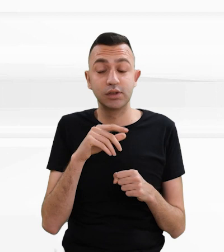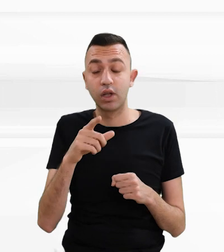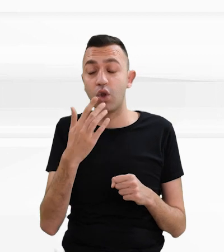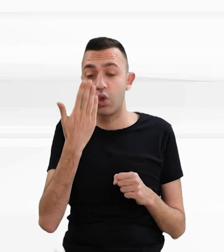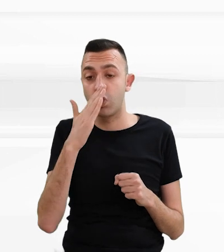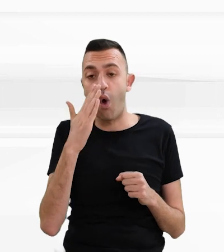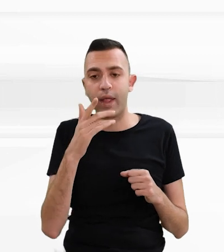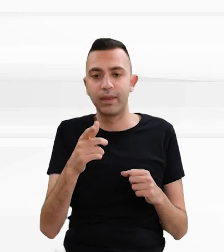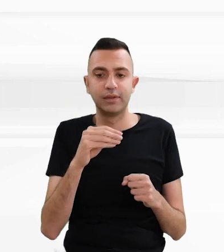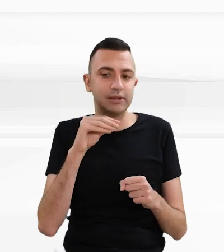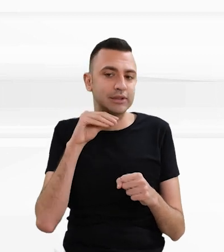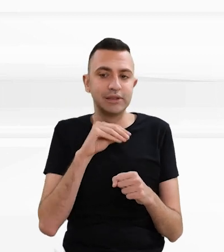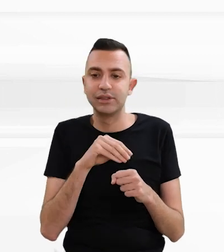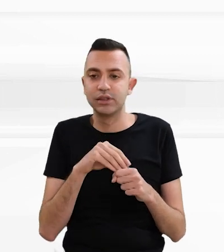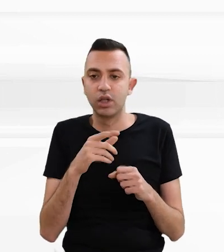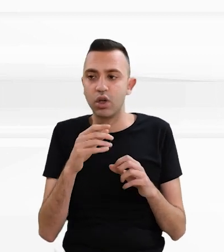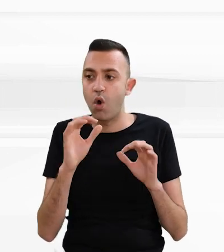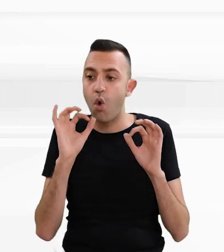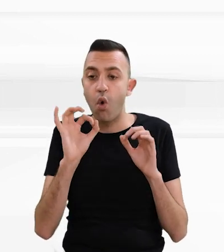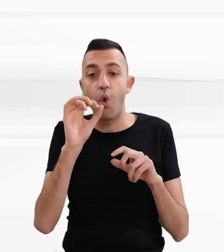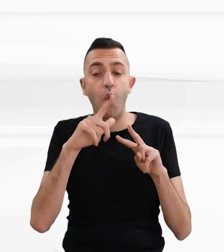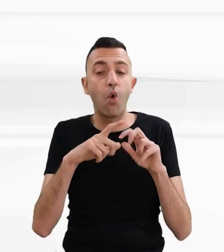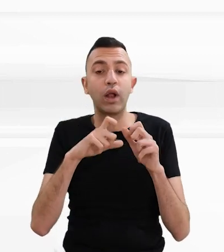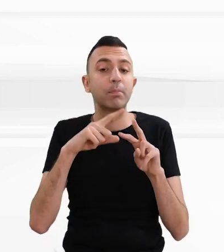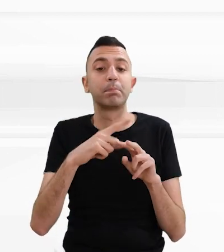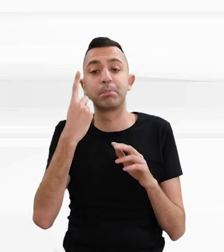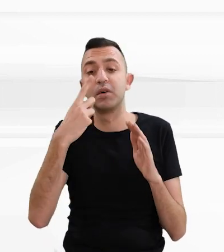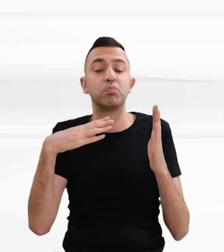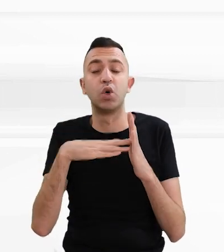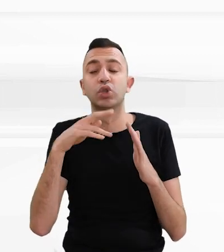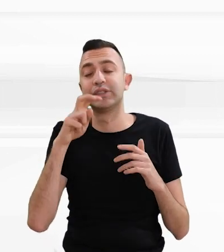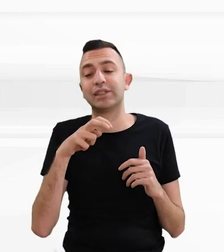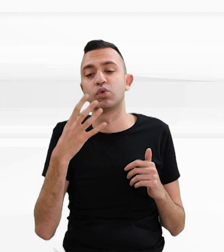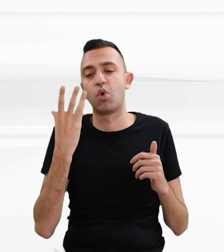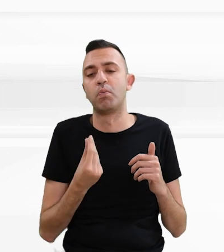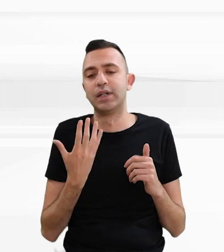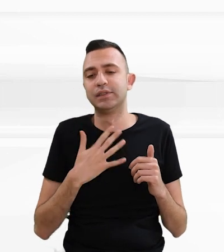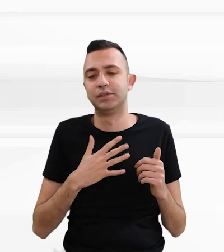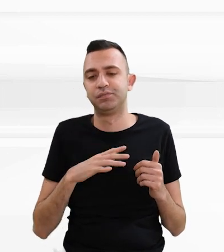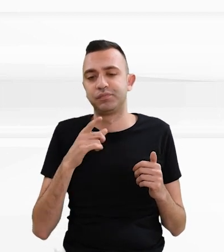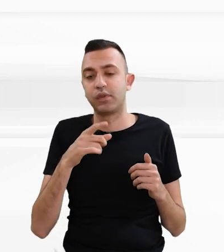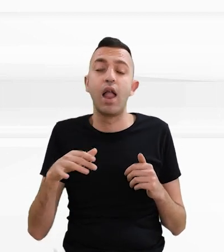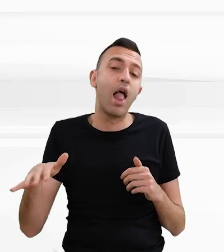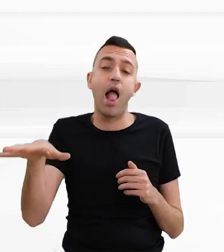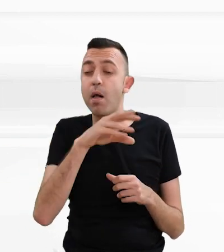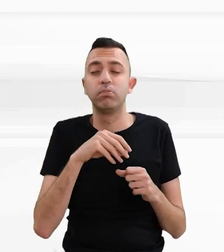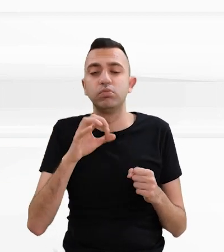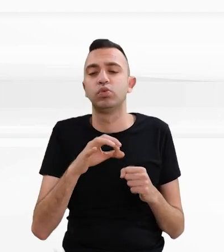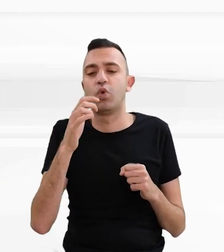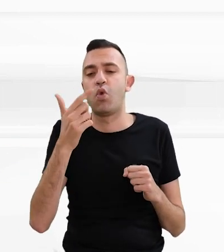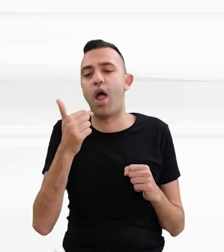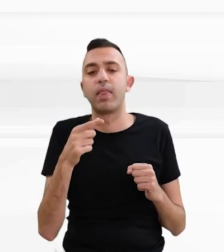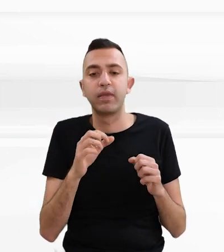doğal sayı olma ihtimalinin olasılığının 1/8 olması istenmiş 1/8 tüm ihtimalim 16